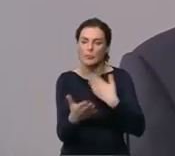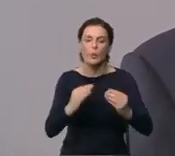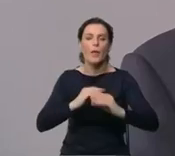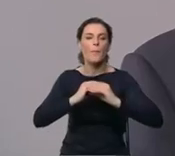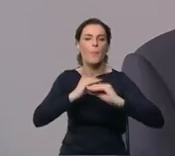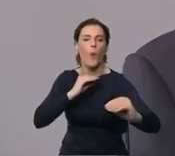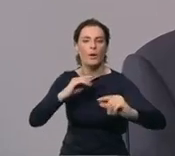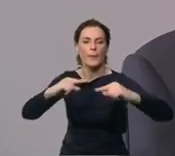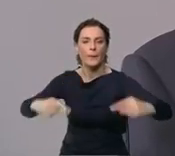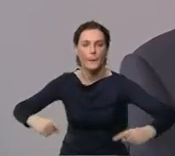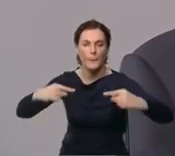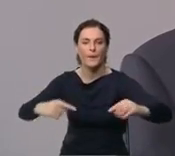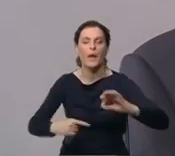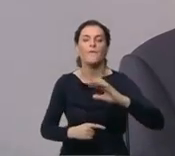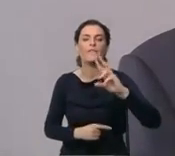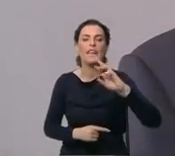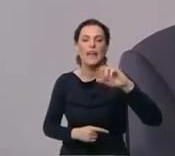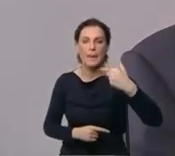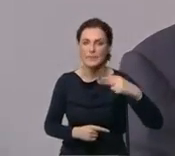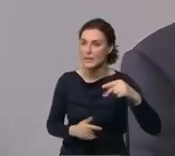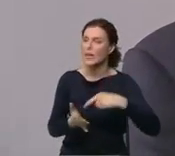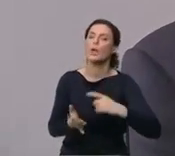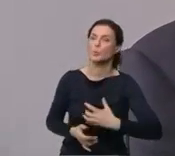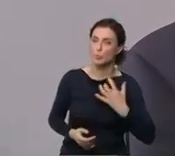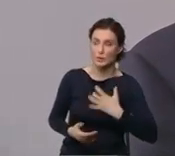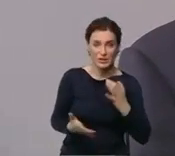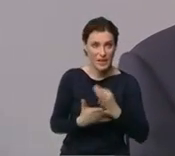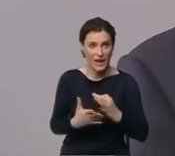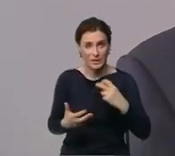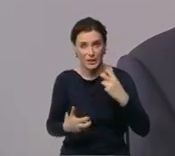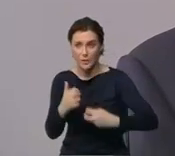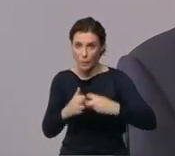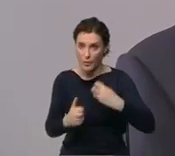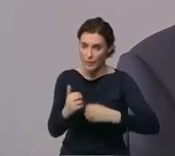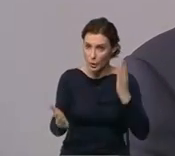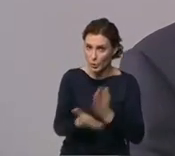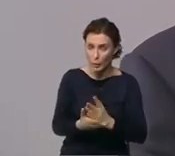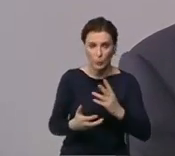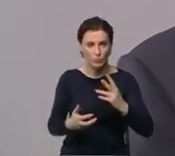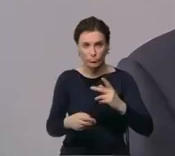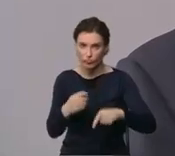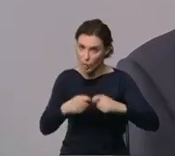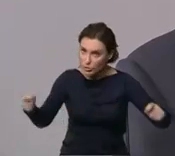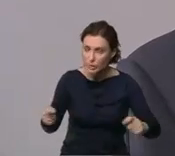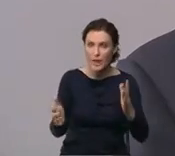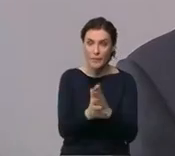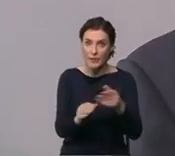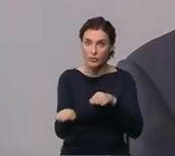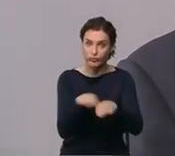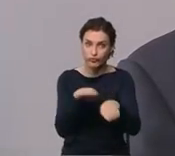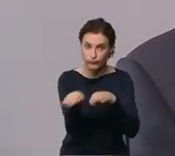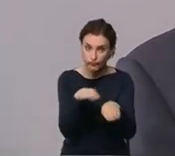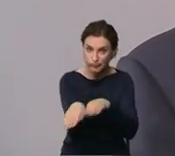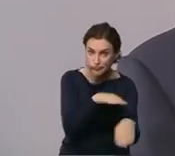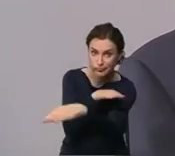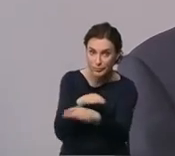bolidach Williamsa. Masz poczucie, Robert, że w tym momencie te problemy są rozwiązane, że będzie więcej wyprzedzeń na torach Formuły 1, że